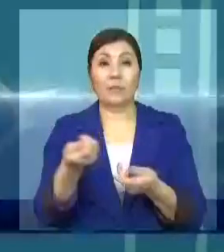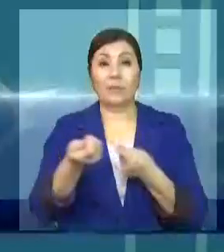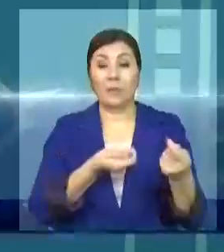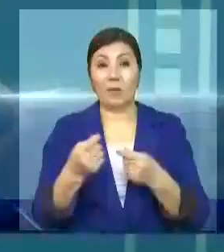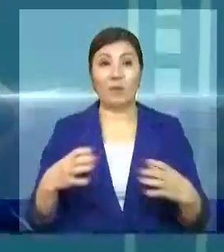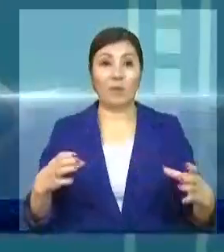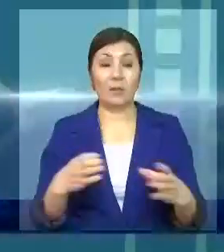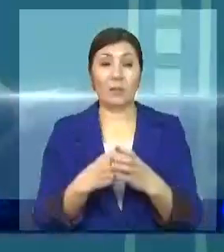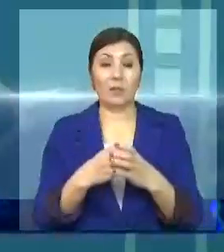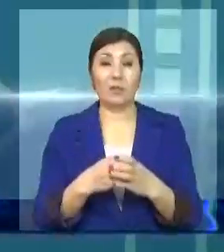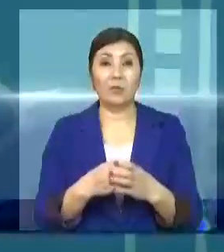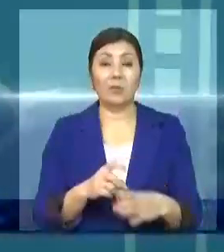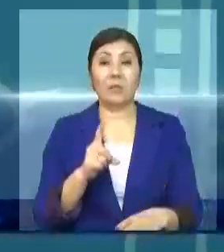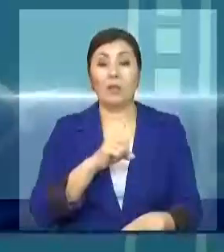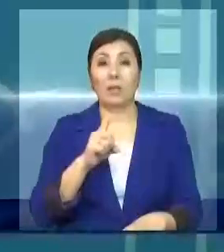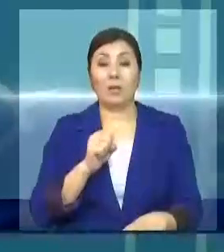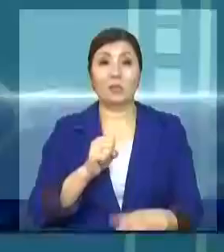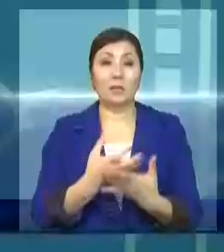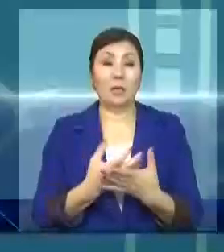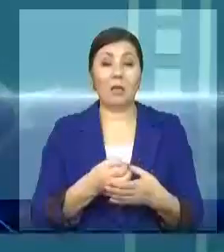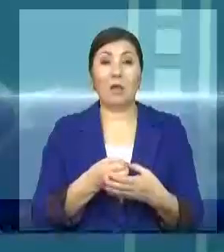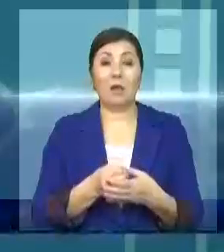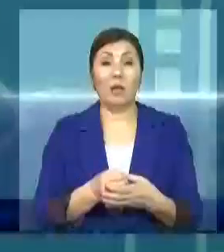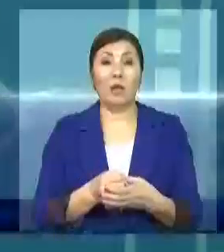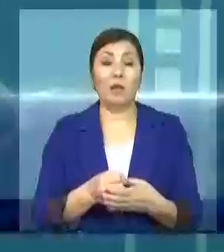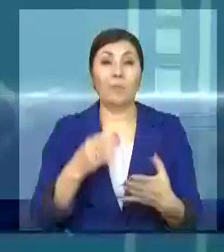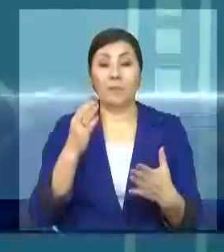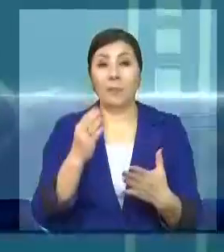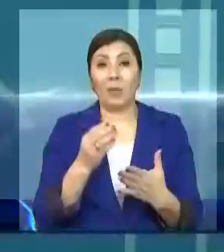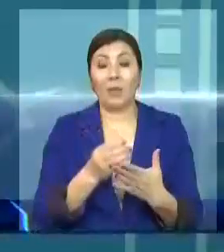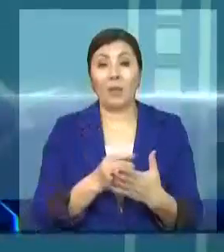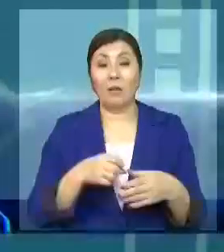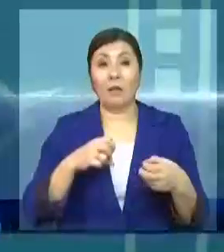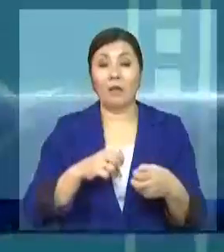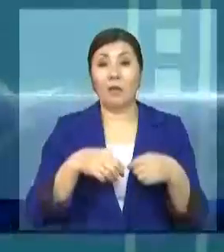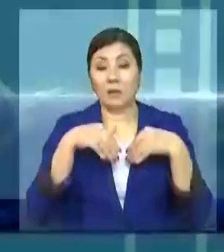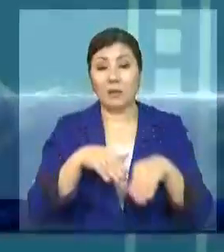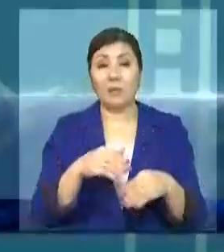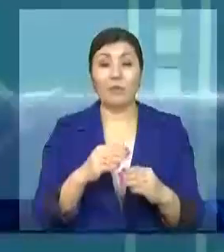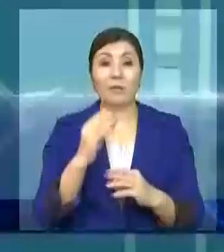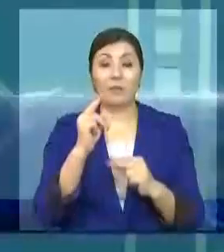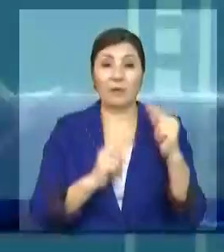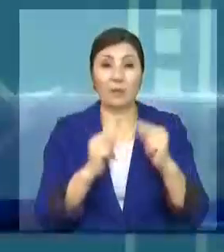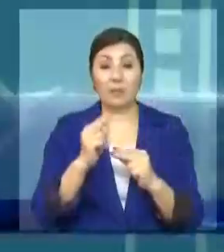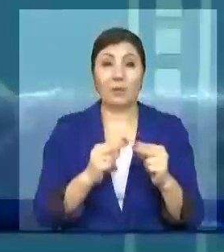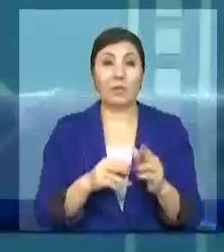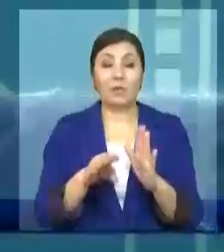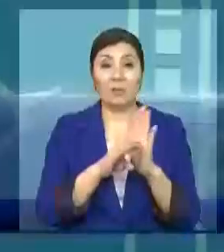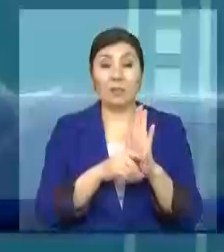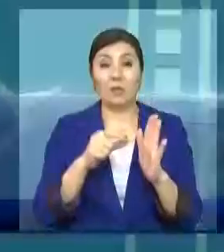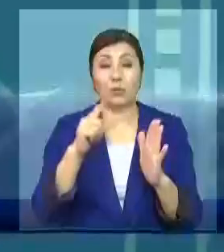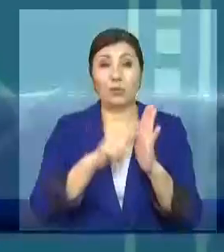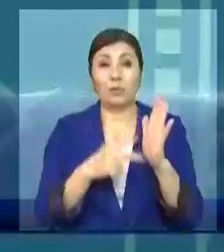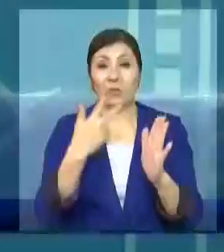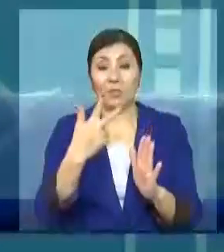отдела за аннулирование разрешения на строительство моста коммерческому объекту. Это статья 173 Кодекса